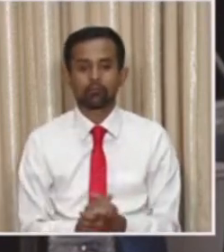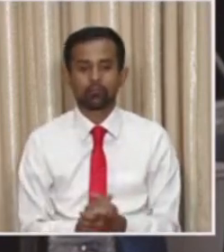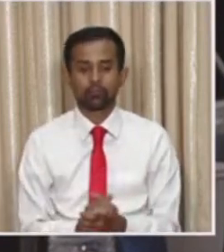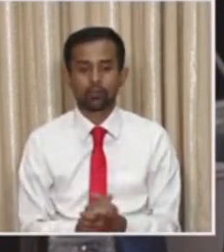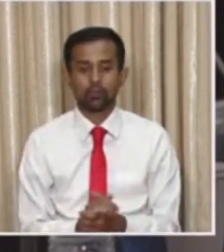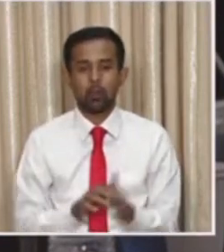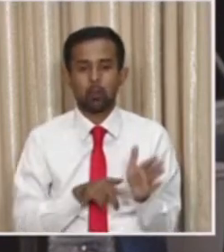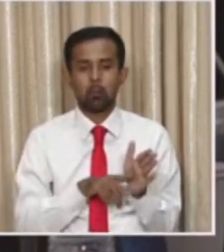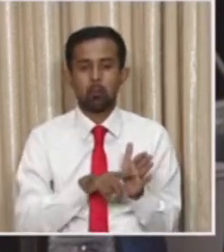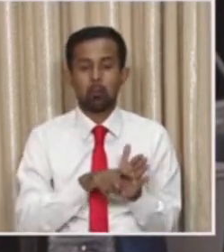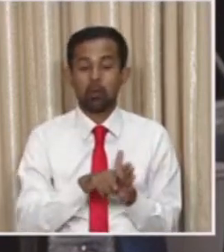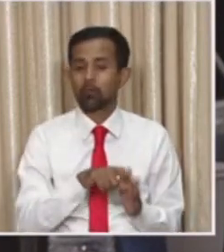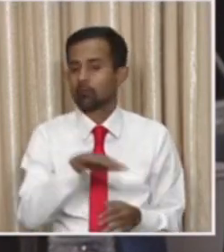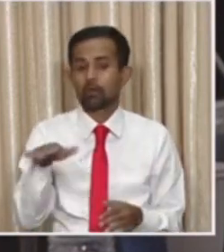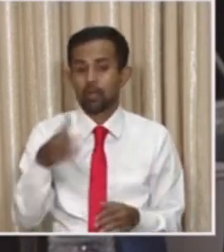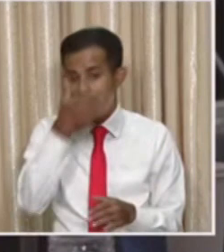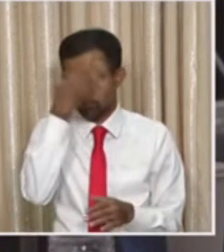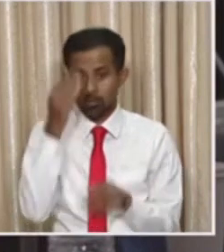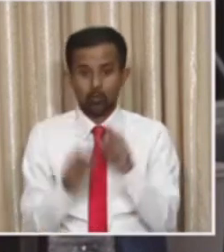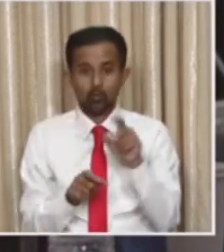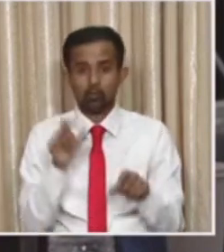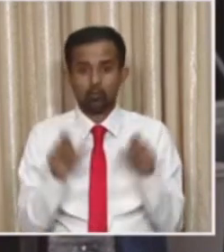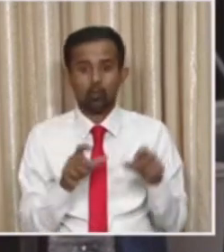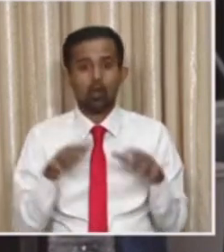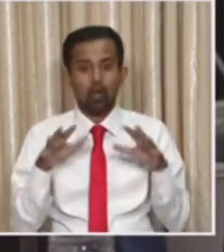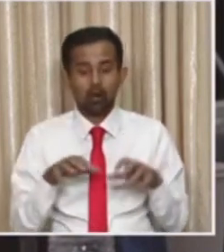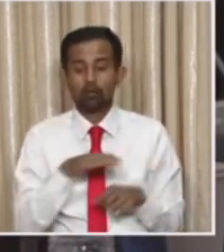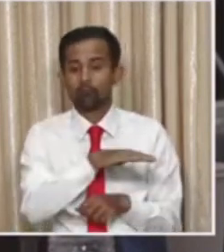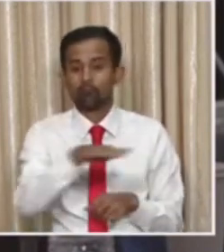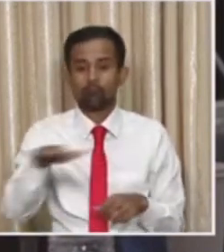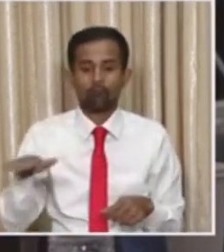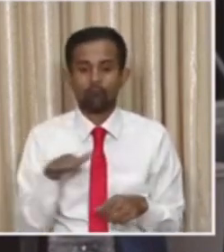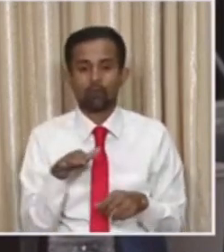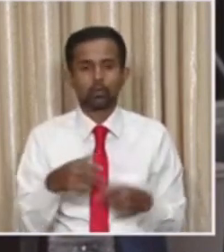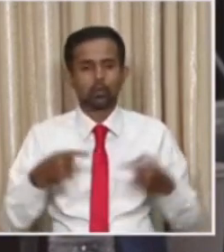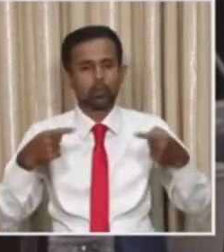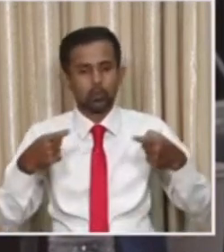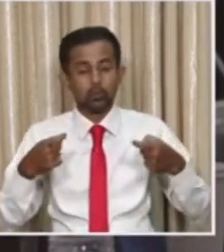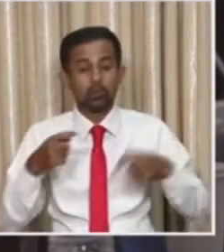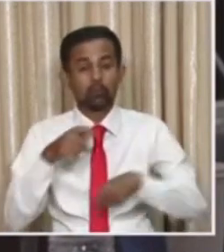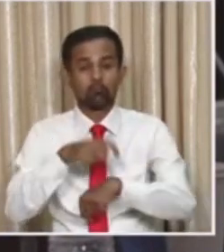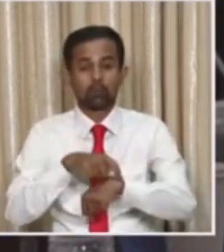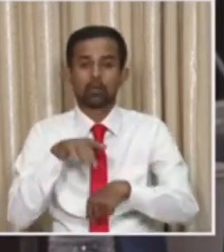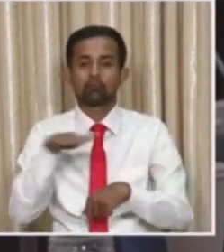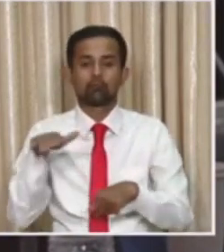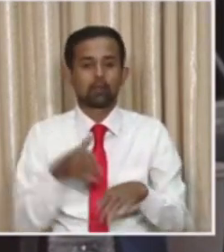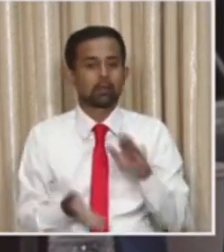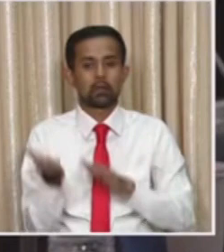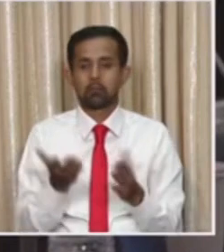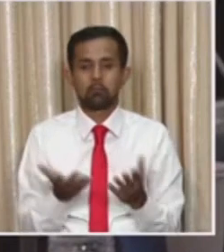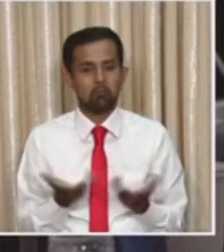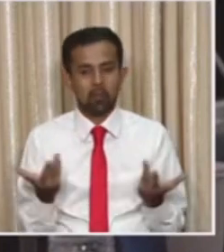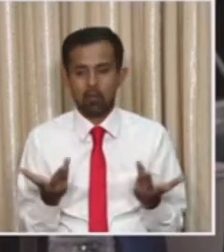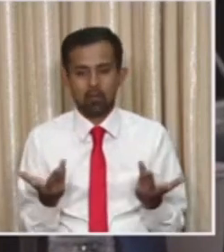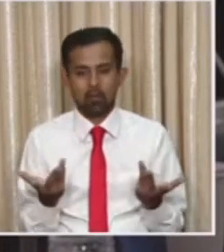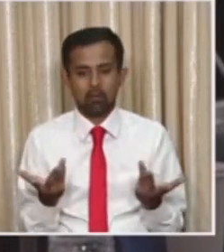இடங்கள். யுத்தம் காரணமாக மக்கள் அங்கே சென்று பெற முடியாத காரணத்தினாலே அவை முறையாக பராமரிக்கப்படாமல் இருந்து பிற்பாடு உங்களால் அது